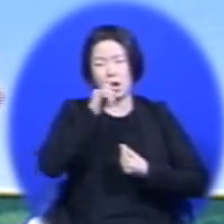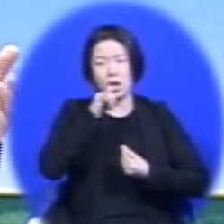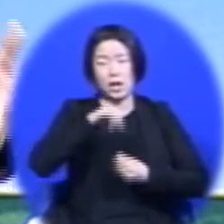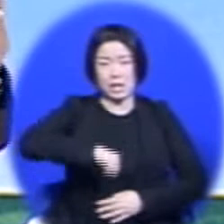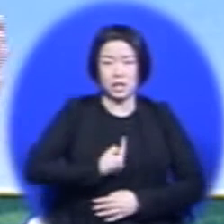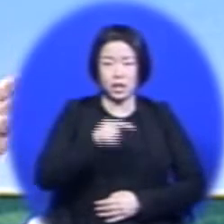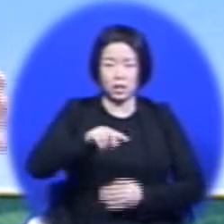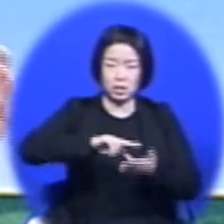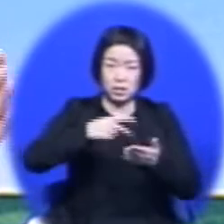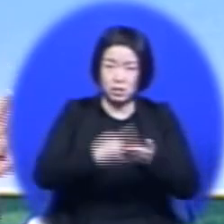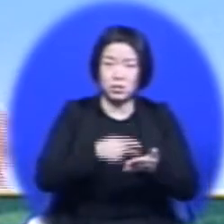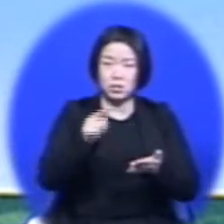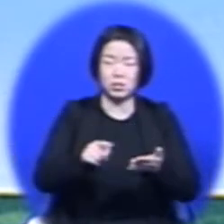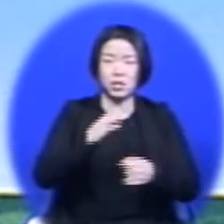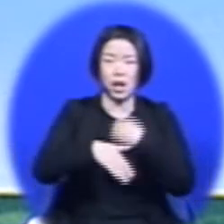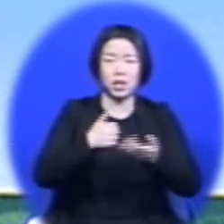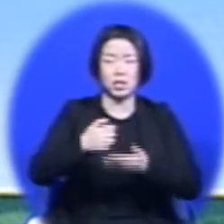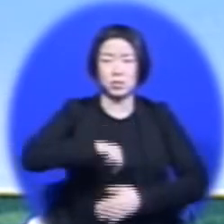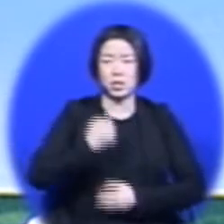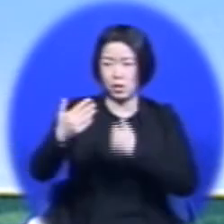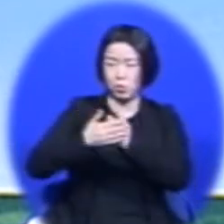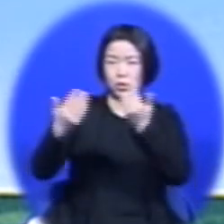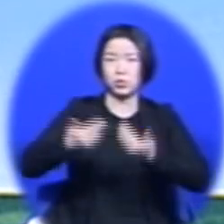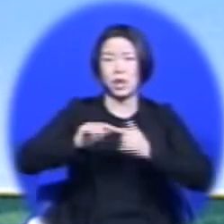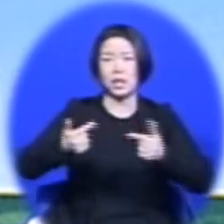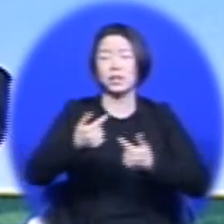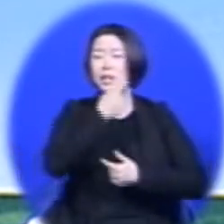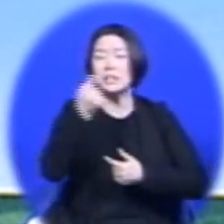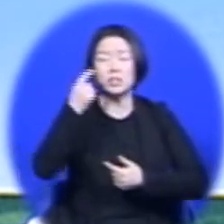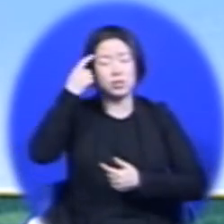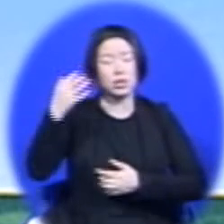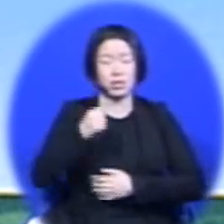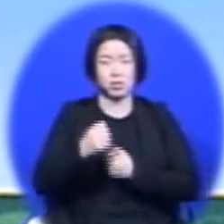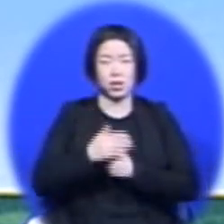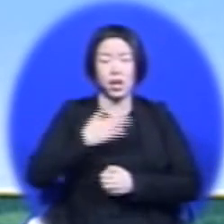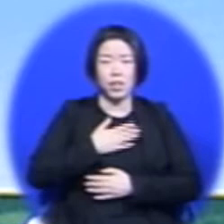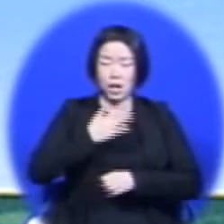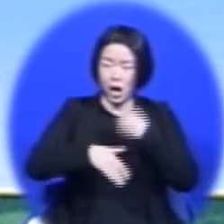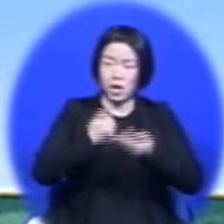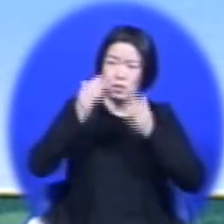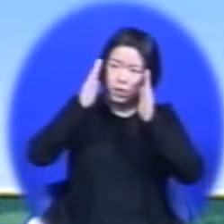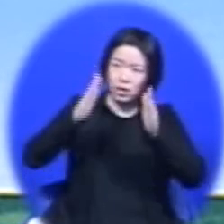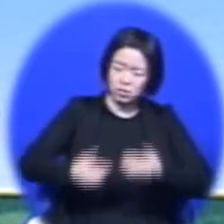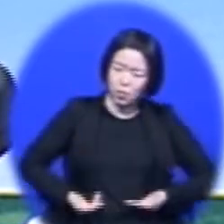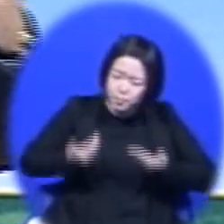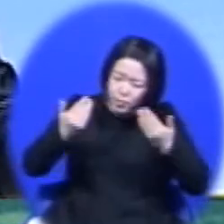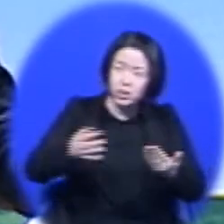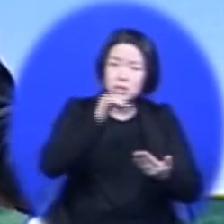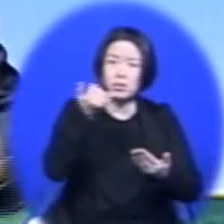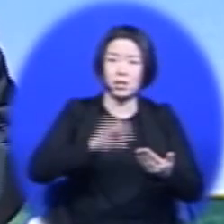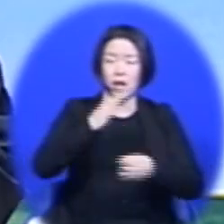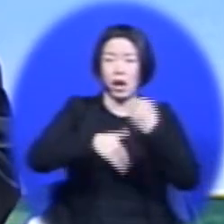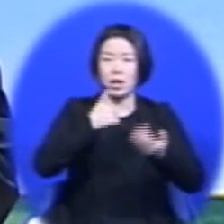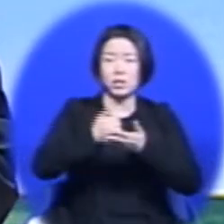쓰러진 것은 하나님이 자기를 도와주지 않았다는 증거죠. 나는 그렇게 하나님을 향해서 열심히 헌신했는데 하나님은 왜